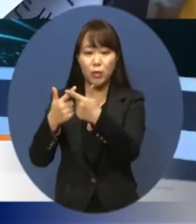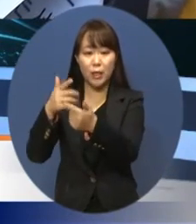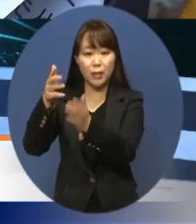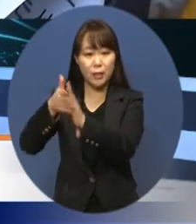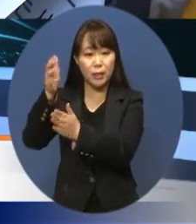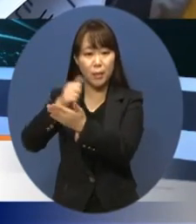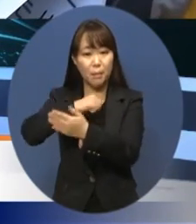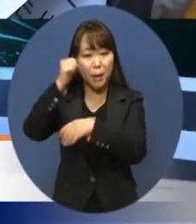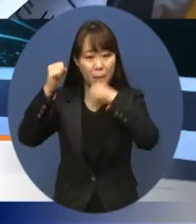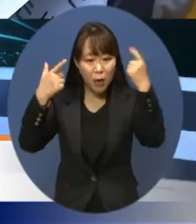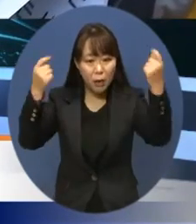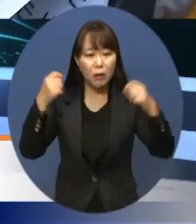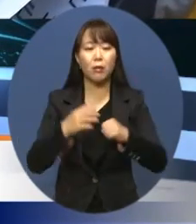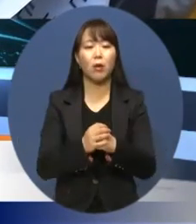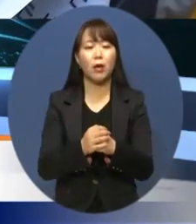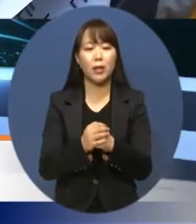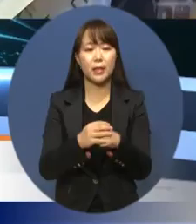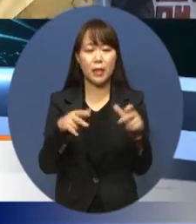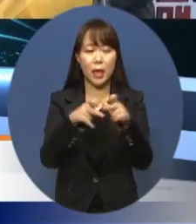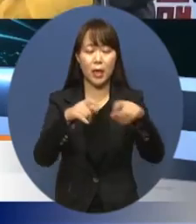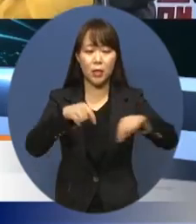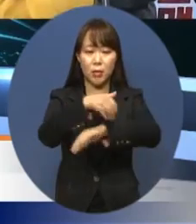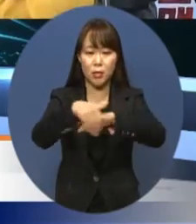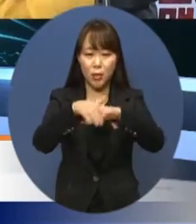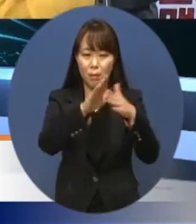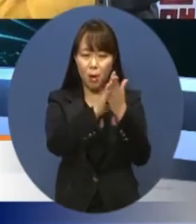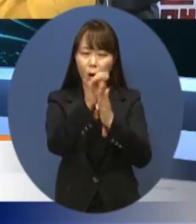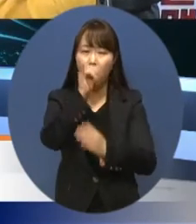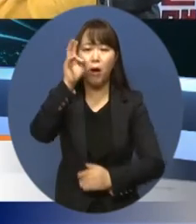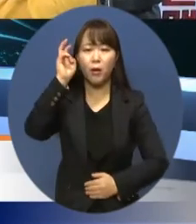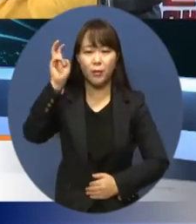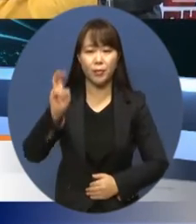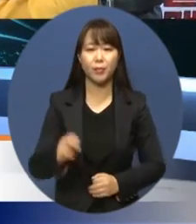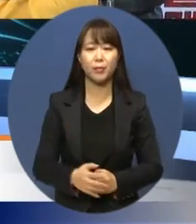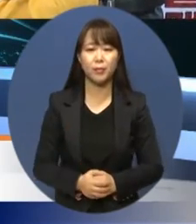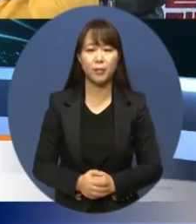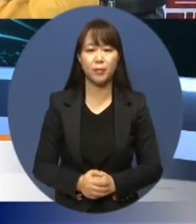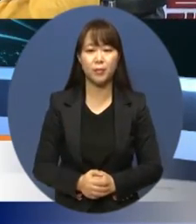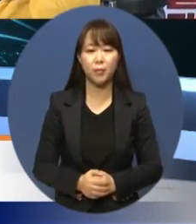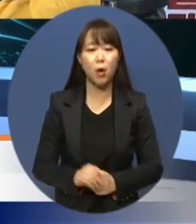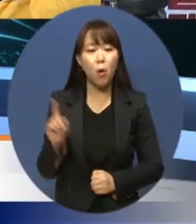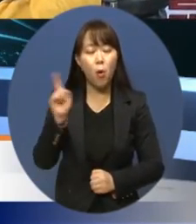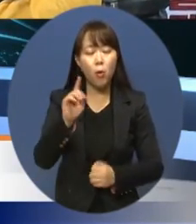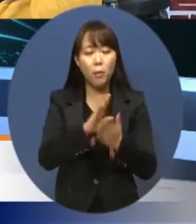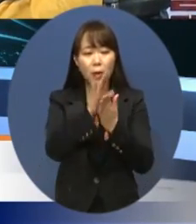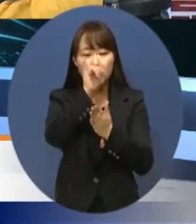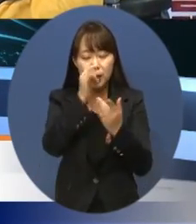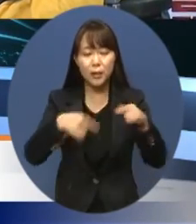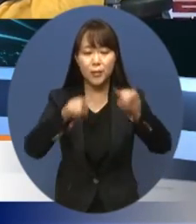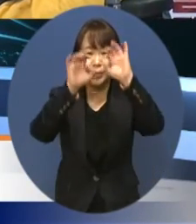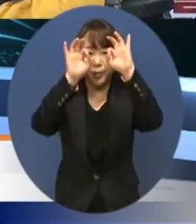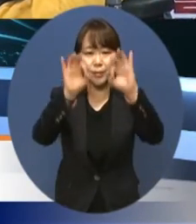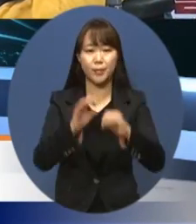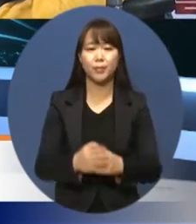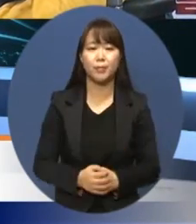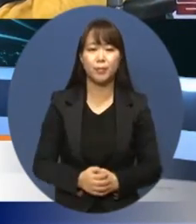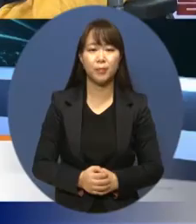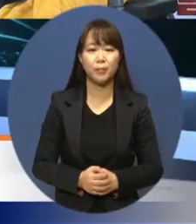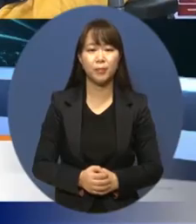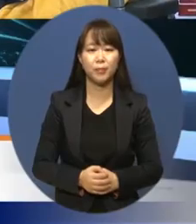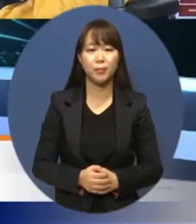쬲 1 따라 장애인 정책에도 변화가 찾아올 것으로 보입니다 어떠한 변화가 있을지 박성영 기자가